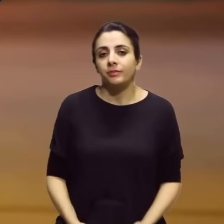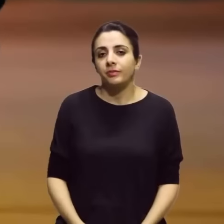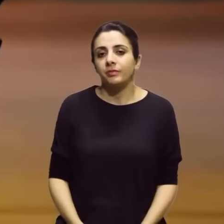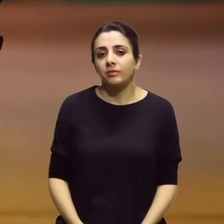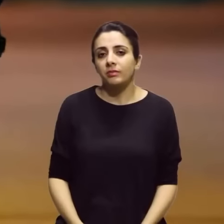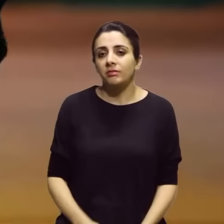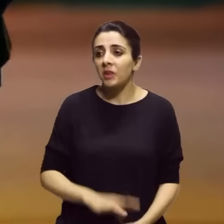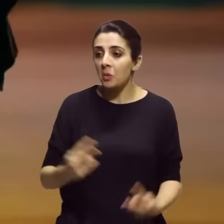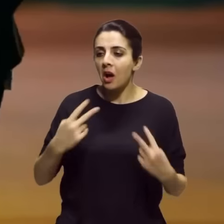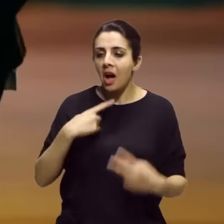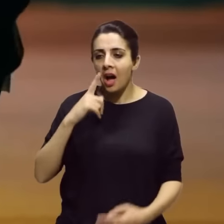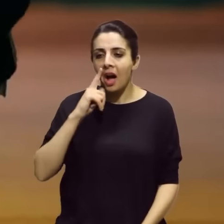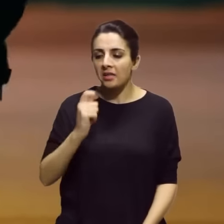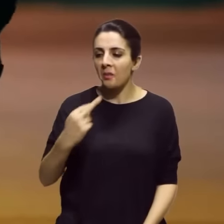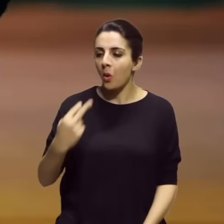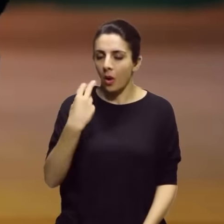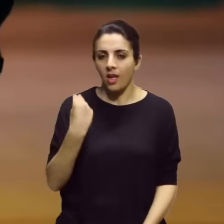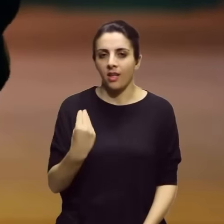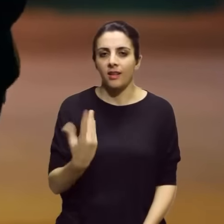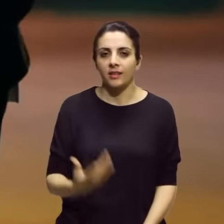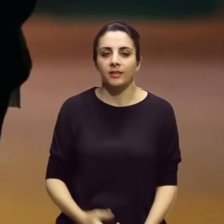Alem delikanlı görmüş olur. Fena mı?